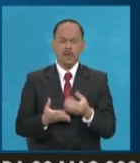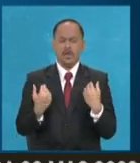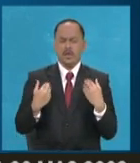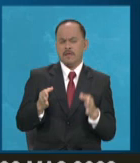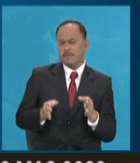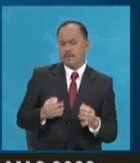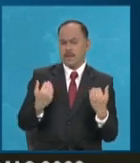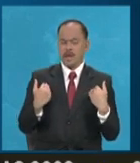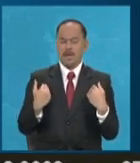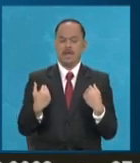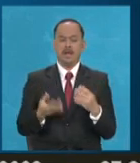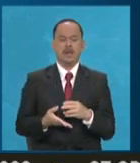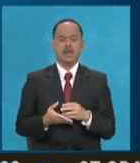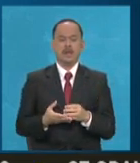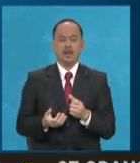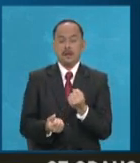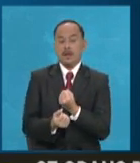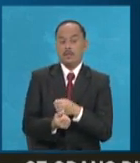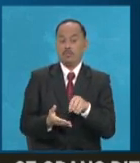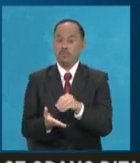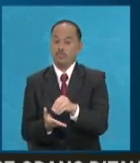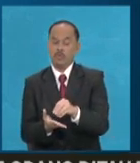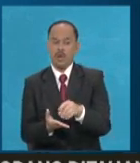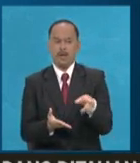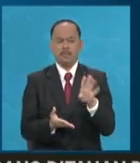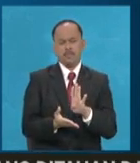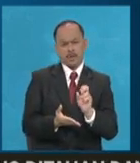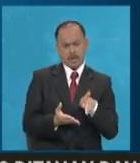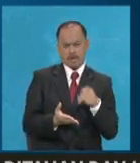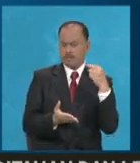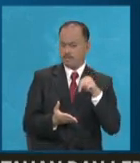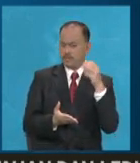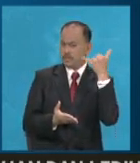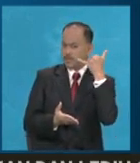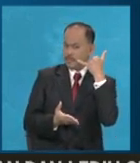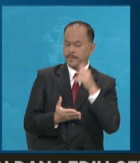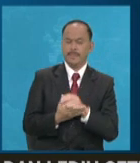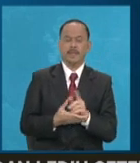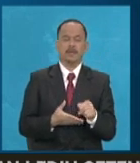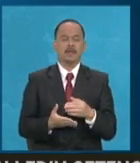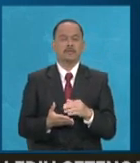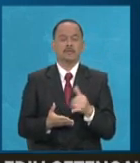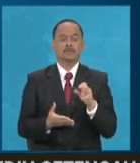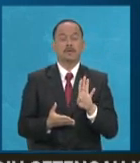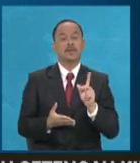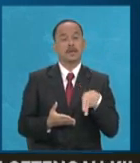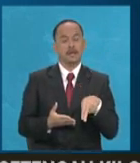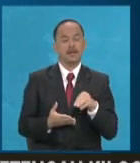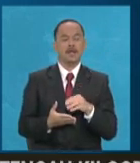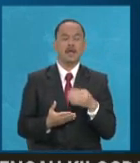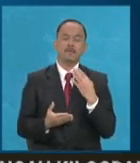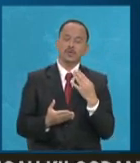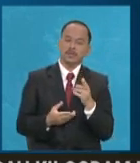biro kawalan narkotik di kesempatan ini juga bikin merekamkan ucapan penghargaan kepada